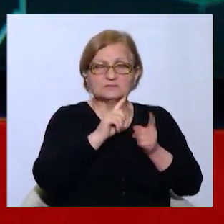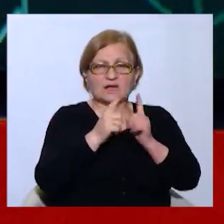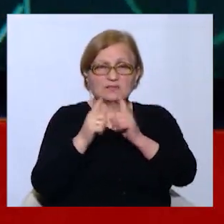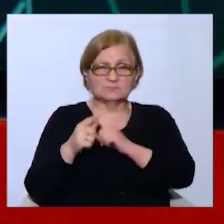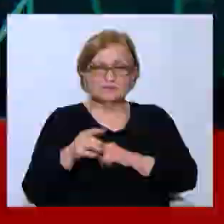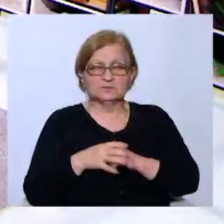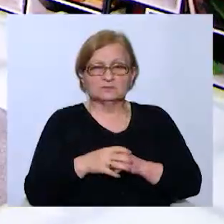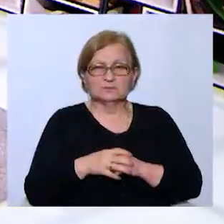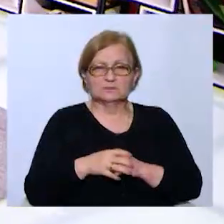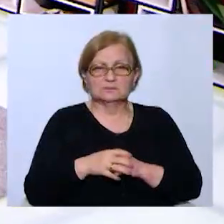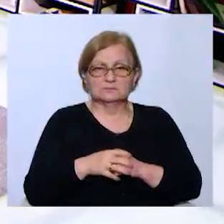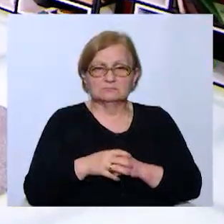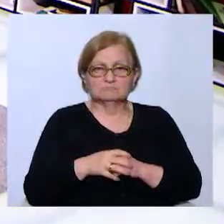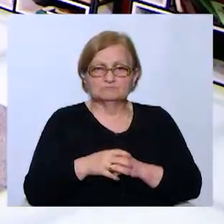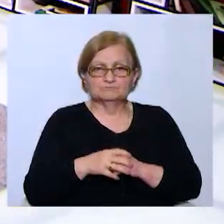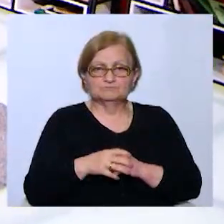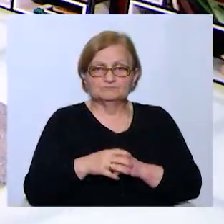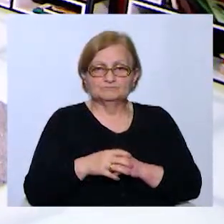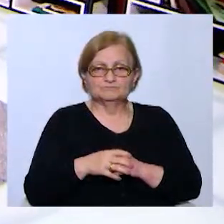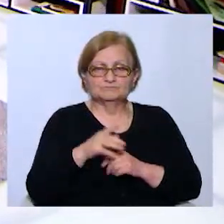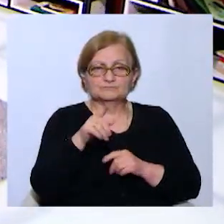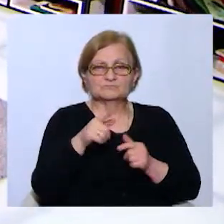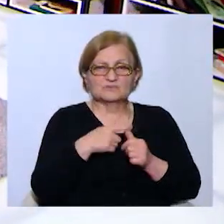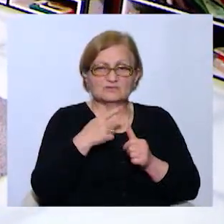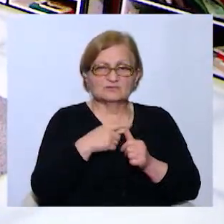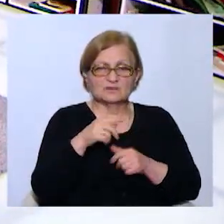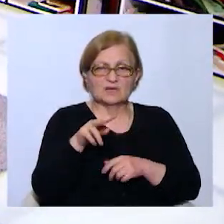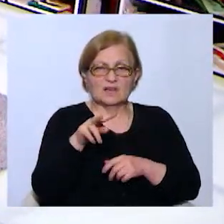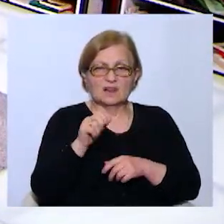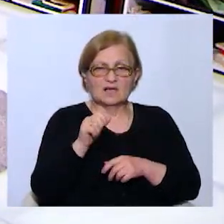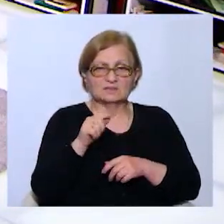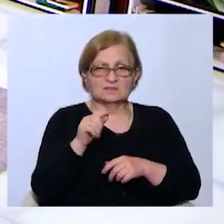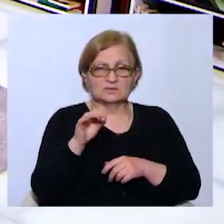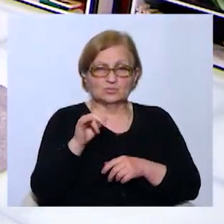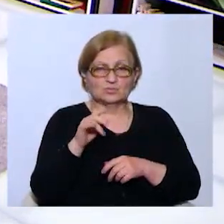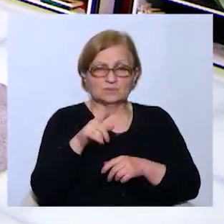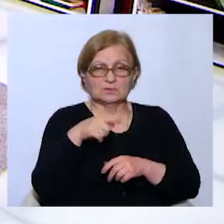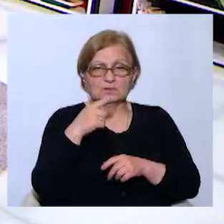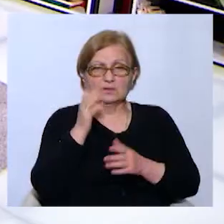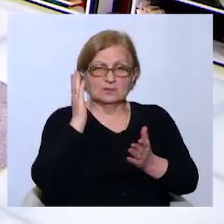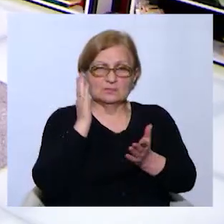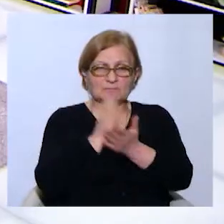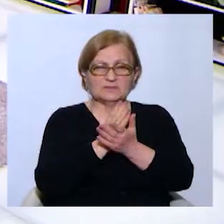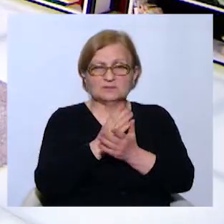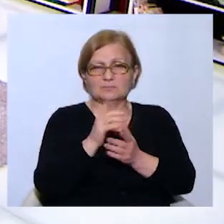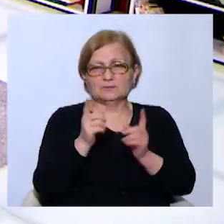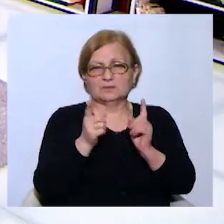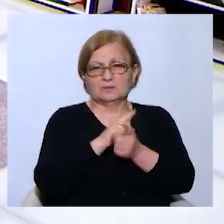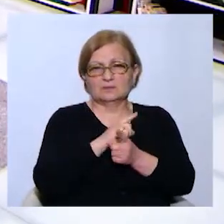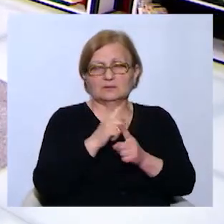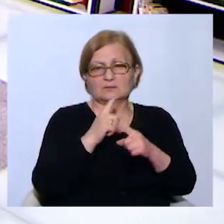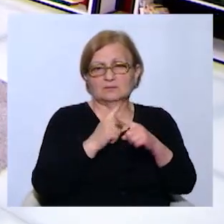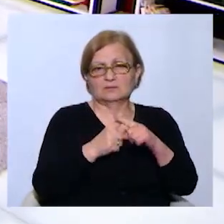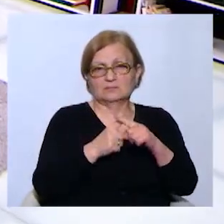თარგმნეს, აი სხვა ევროპულმა ენებმა, რომელსაც ლათინური ფუძი აქვს და ეს ქაი დაინახეს, პირდაპირ თარგმნეს როგორც X-ი. ანუ მოგვია